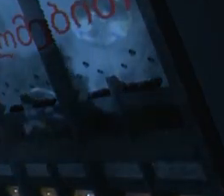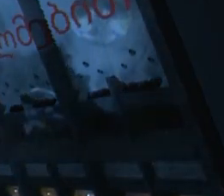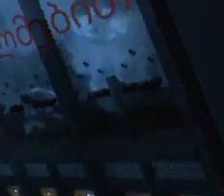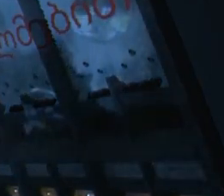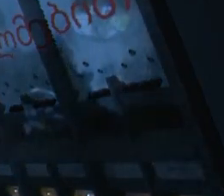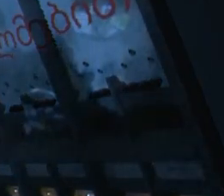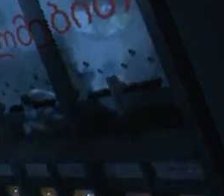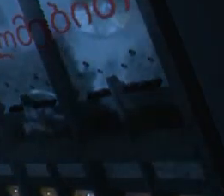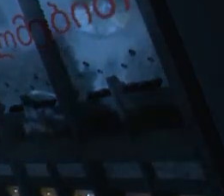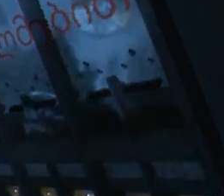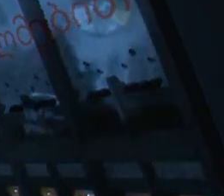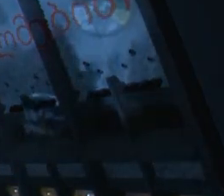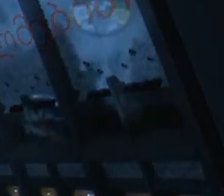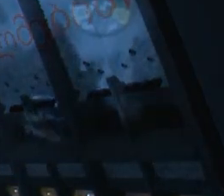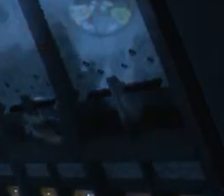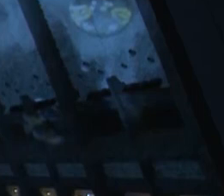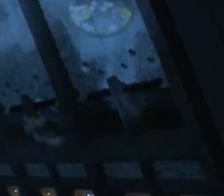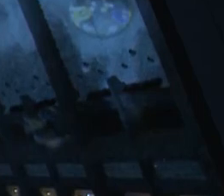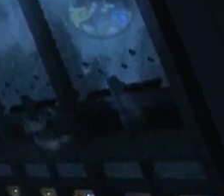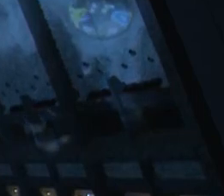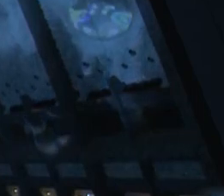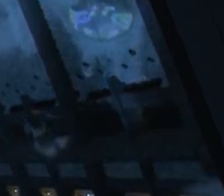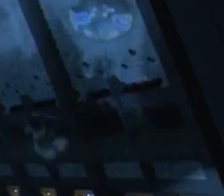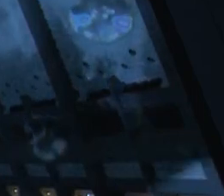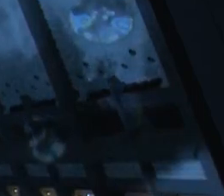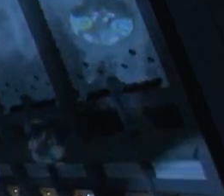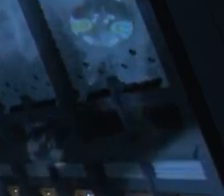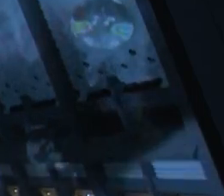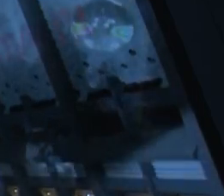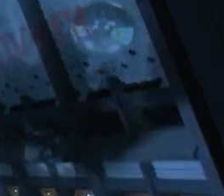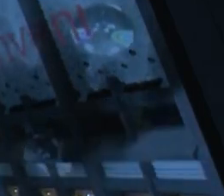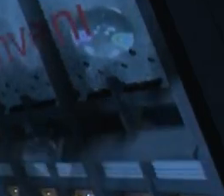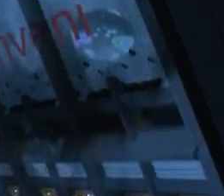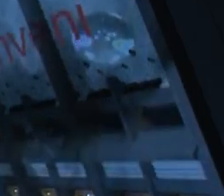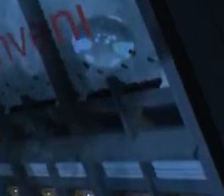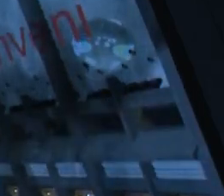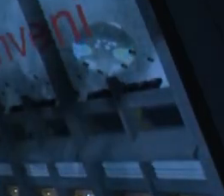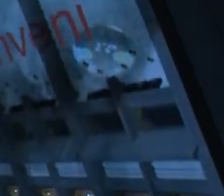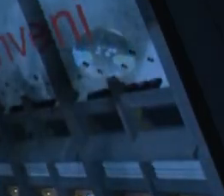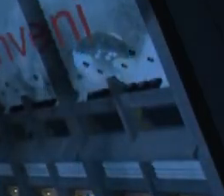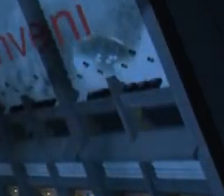近ずい現われて